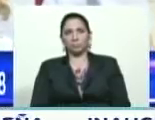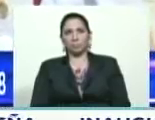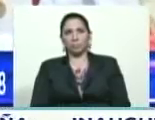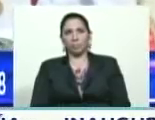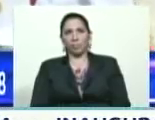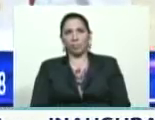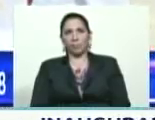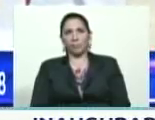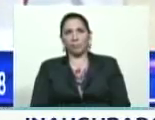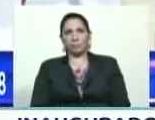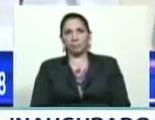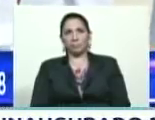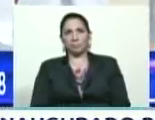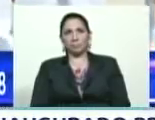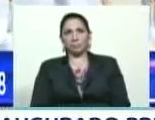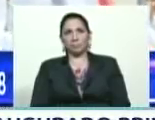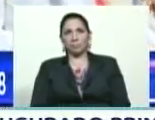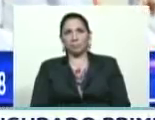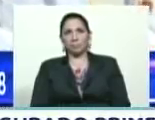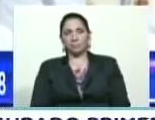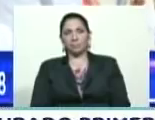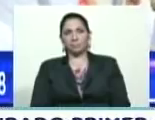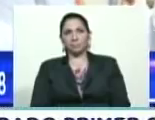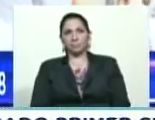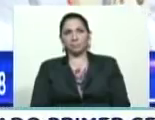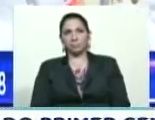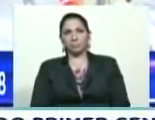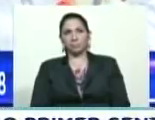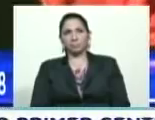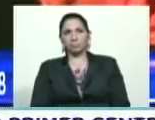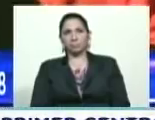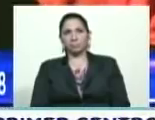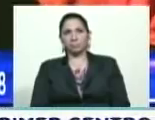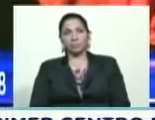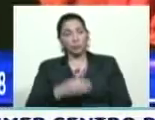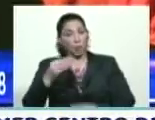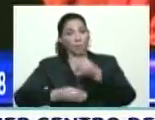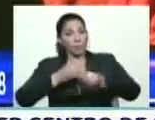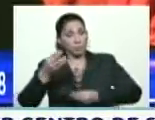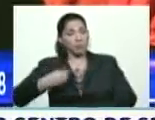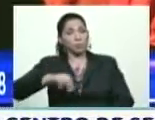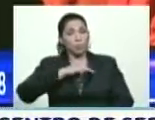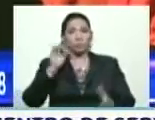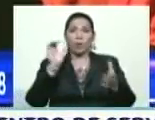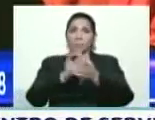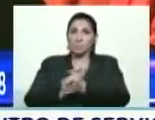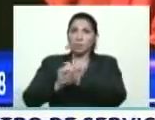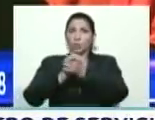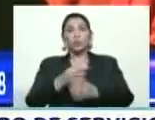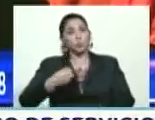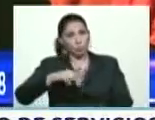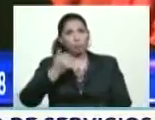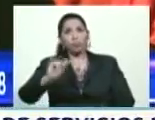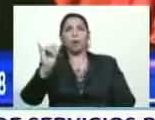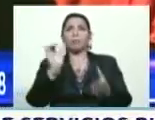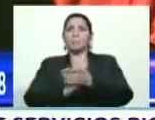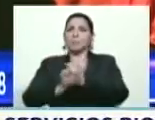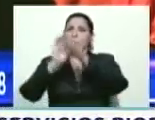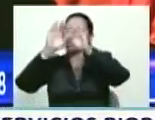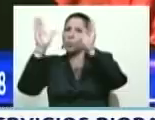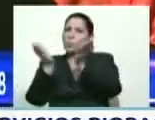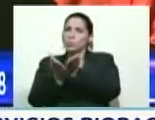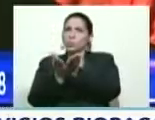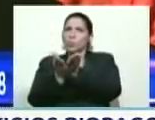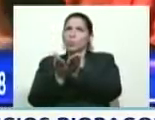суверенитет Венесуэлы и будем бороться до конца. Y eso lo vamos a hacer con nuestros amigos, porque tenemos amigos en el mundo